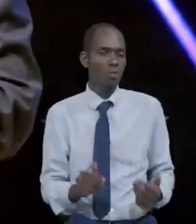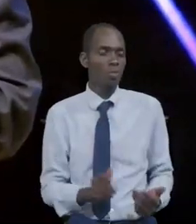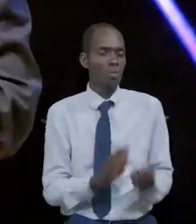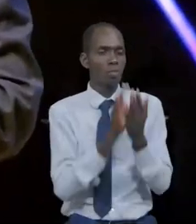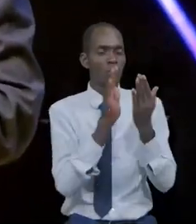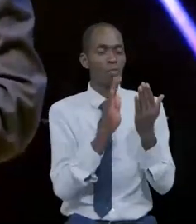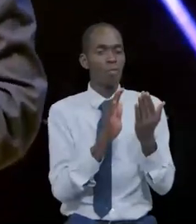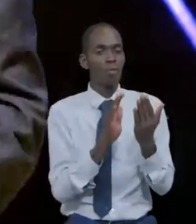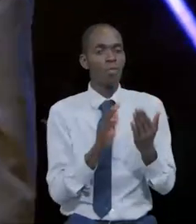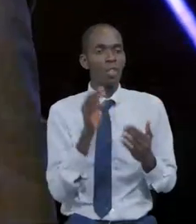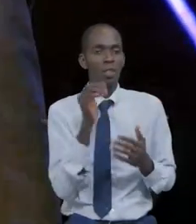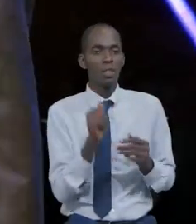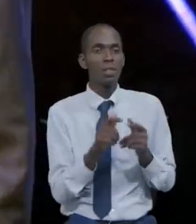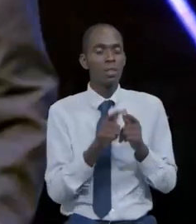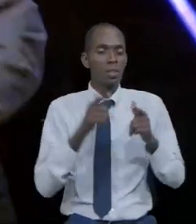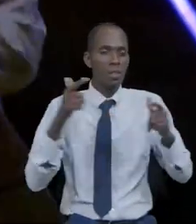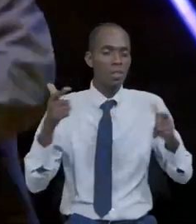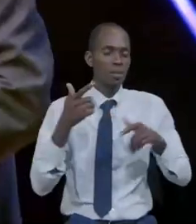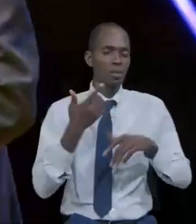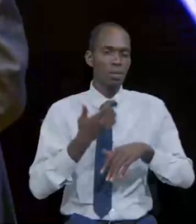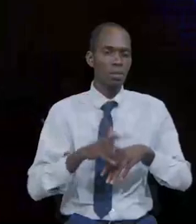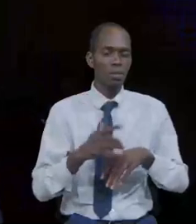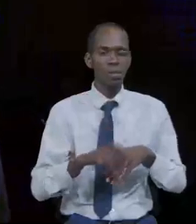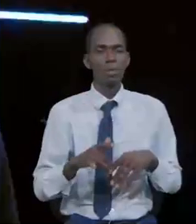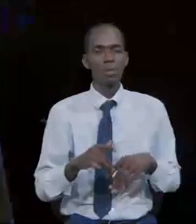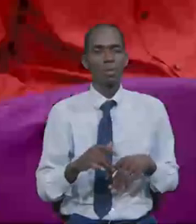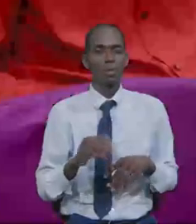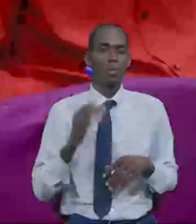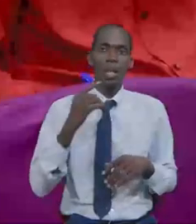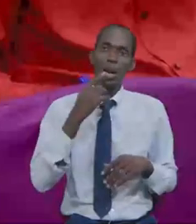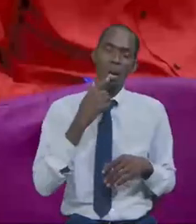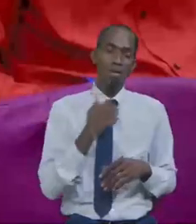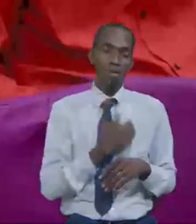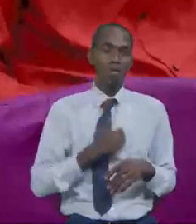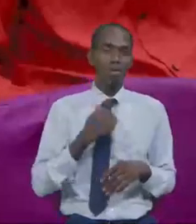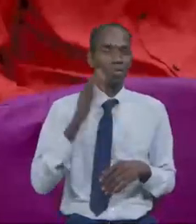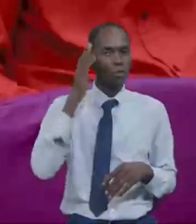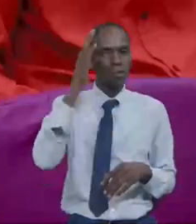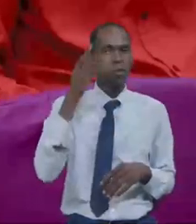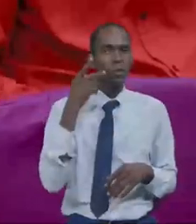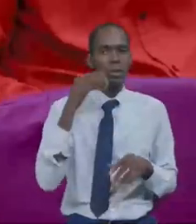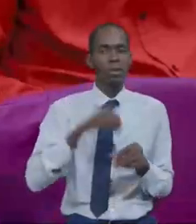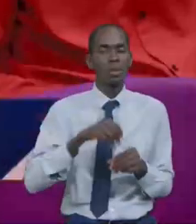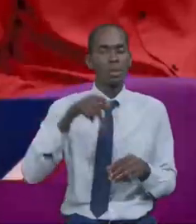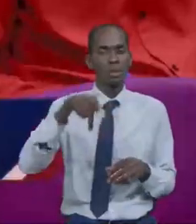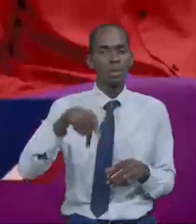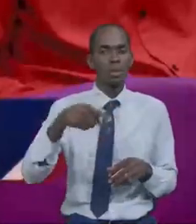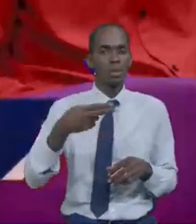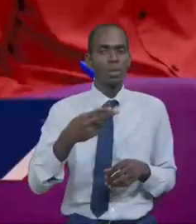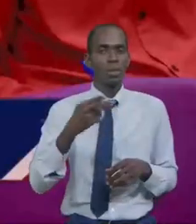à un futur vide regrettable. Alors,